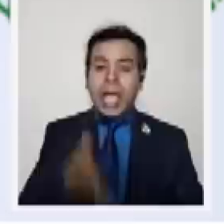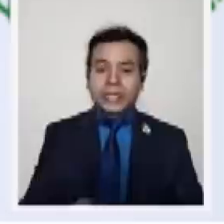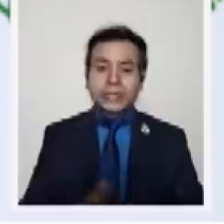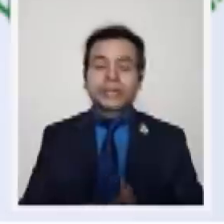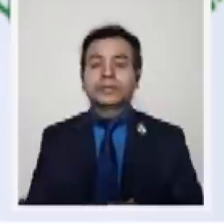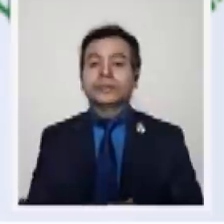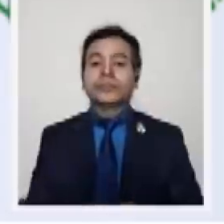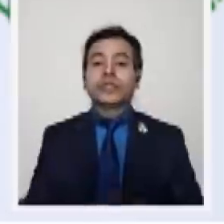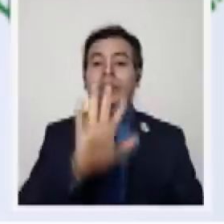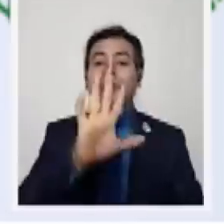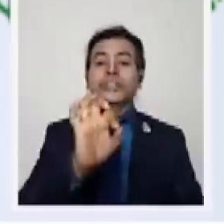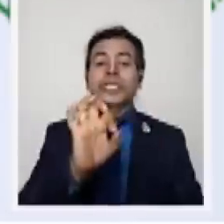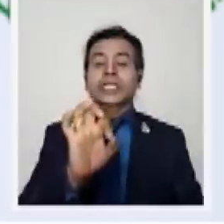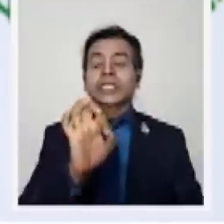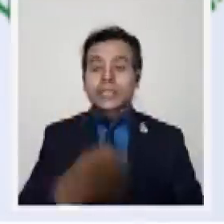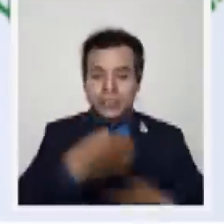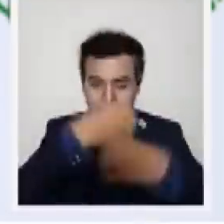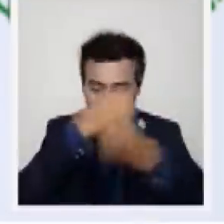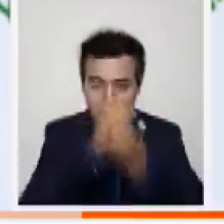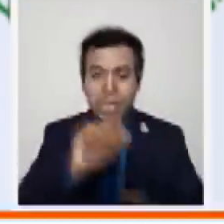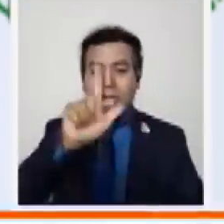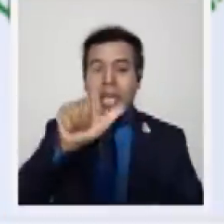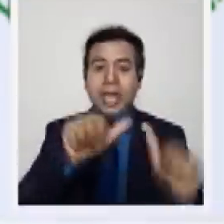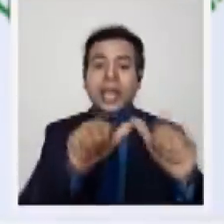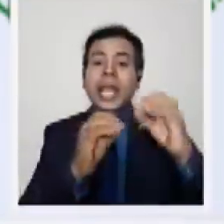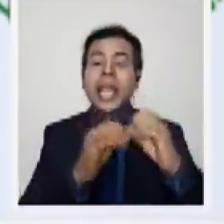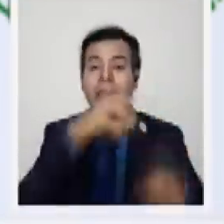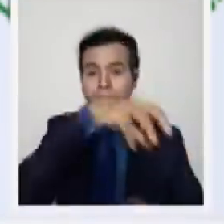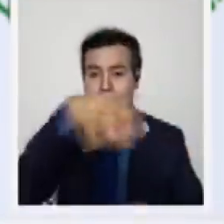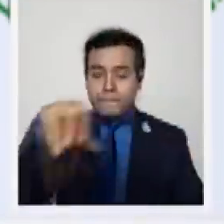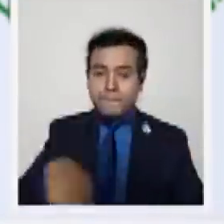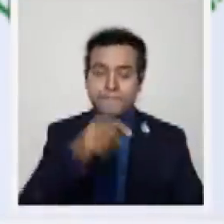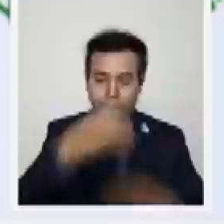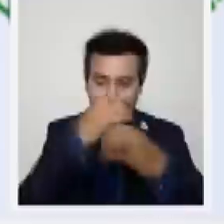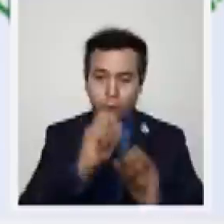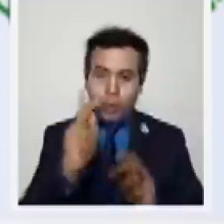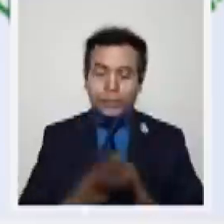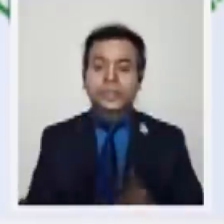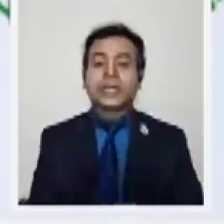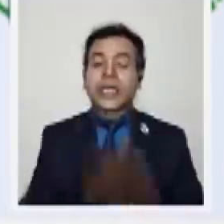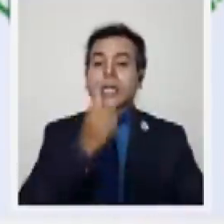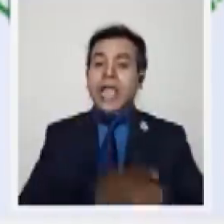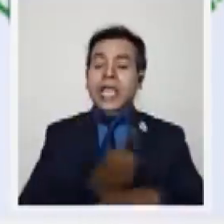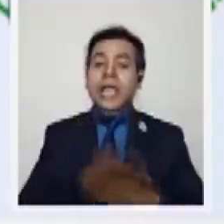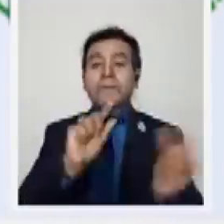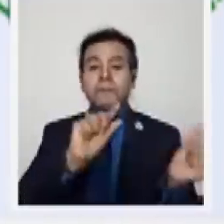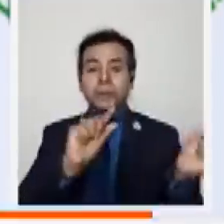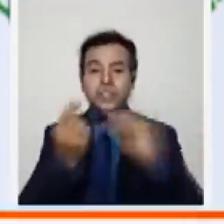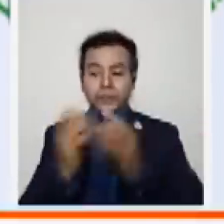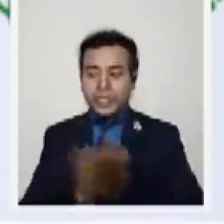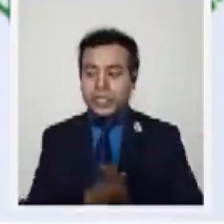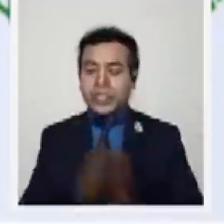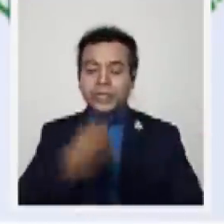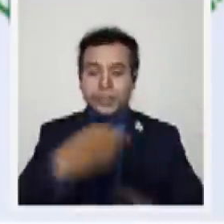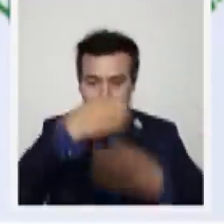যাবে। তথ্য তুলে ধরব। আজকে আমরা 50টি পরীক্ষাগারের রিপোর্ট আপনাদের সামনে